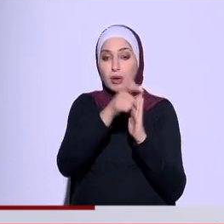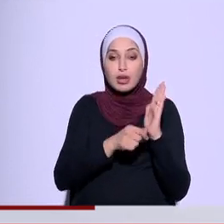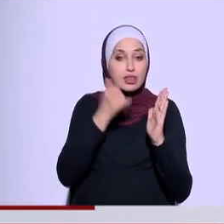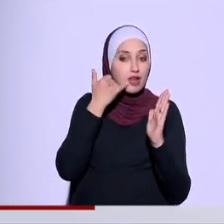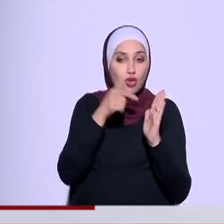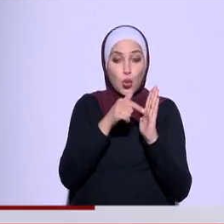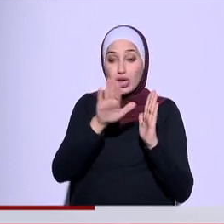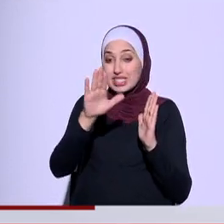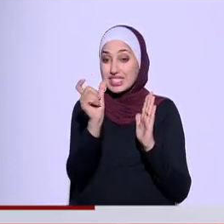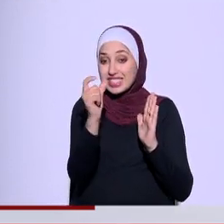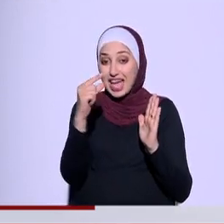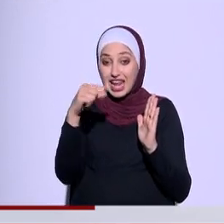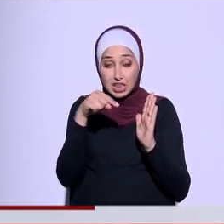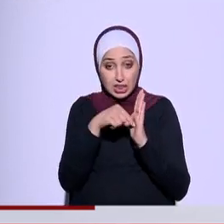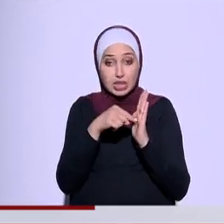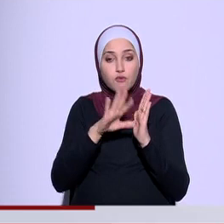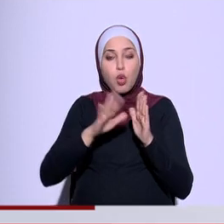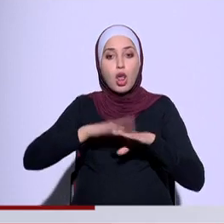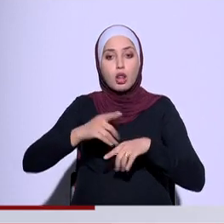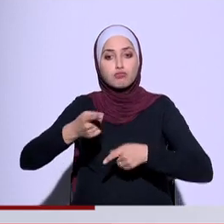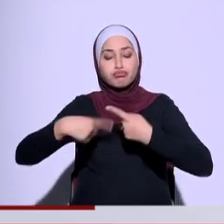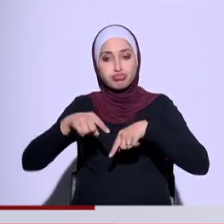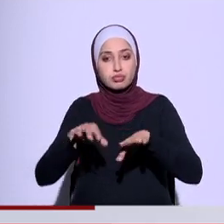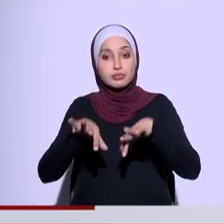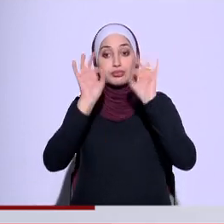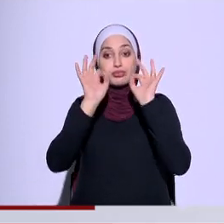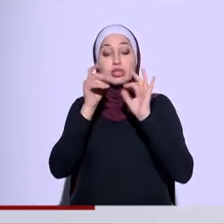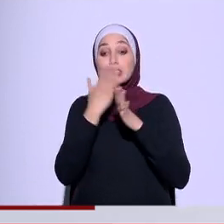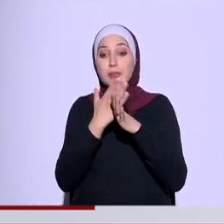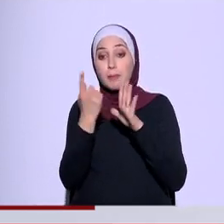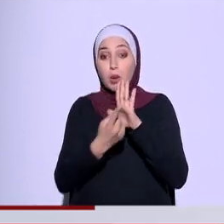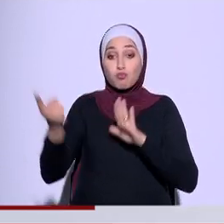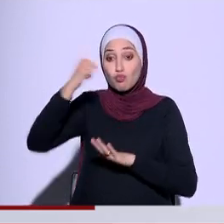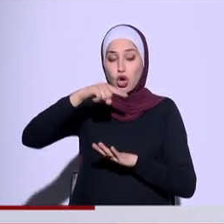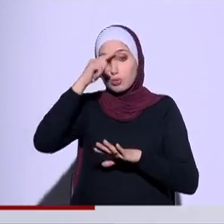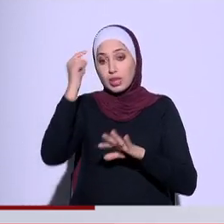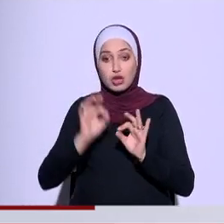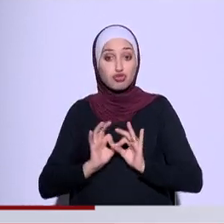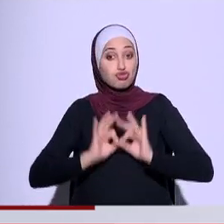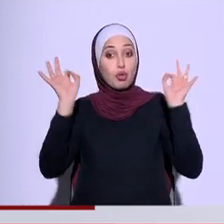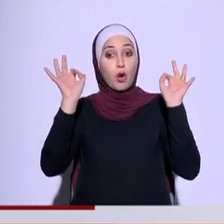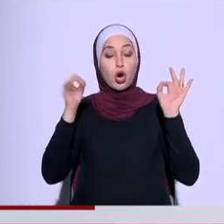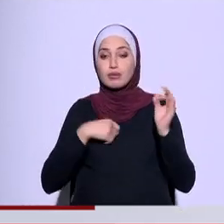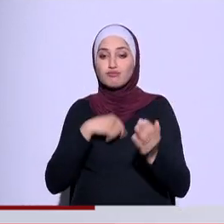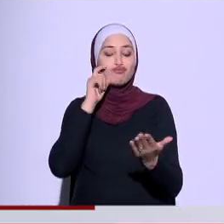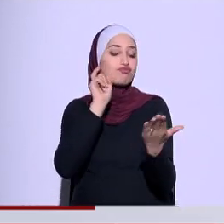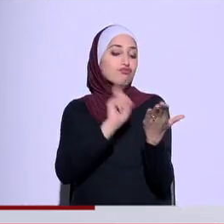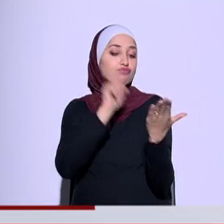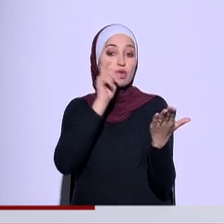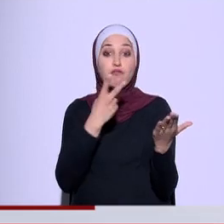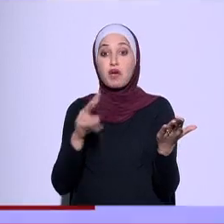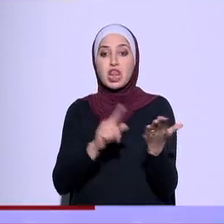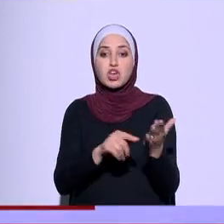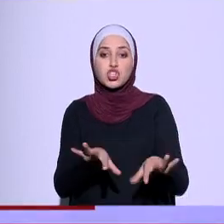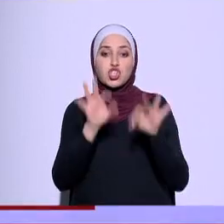حيستخدم التطبيق غدا صباحا حيكون خلص اول ما يضغط على تطبيق سند القديم راح يتحدث على طول. نعم، قبل اللقاء